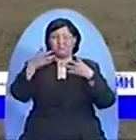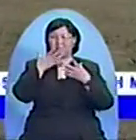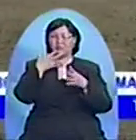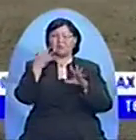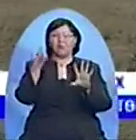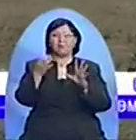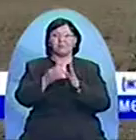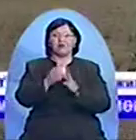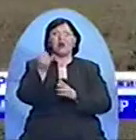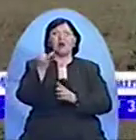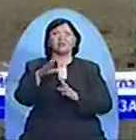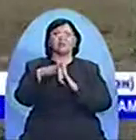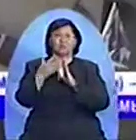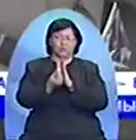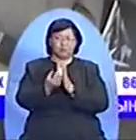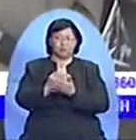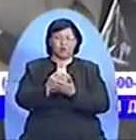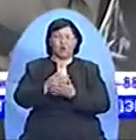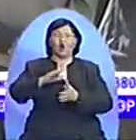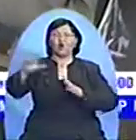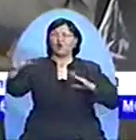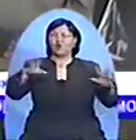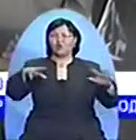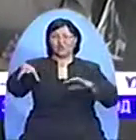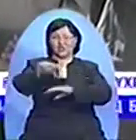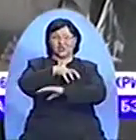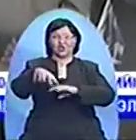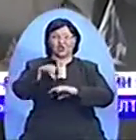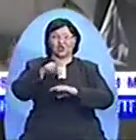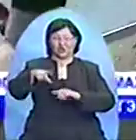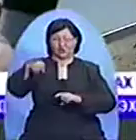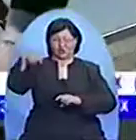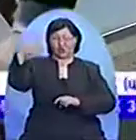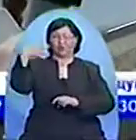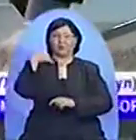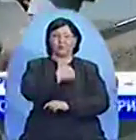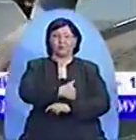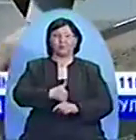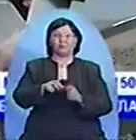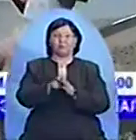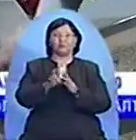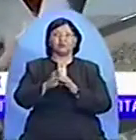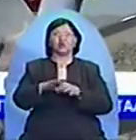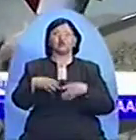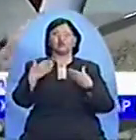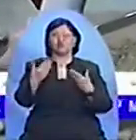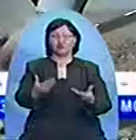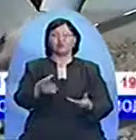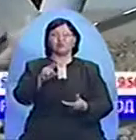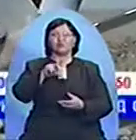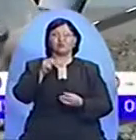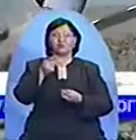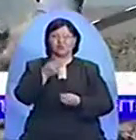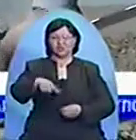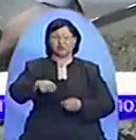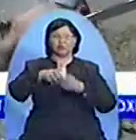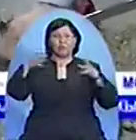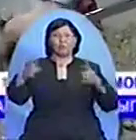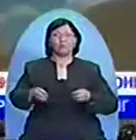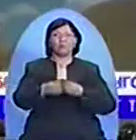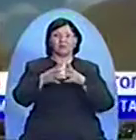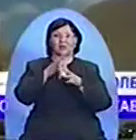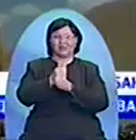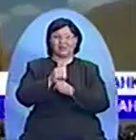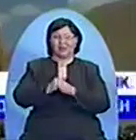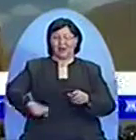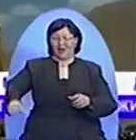шугамын төсөлд хэрэгцснээр хотын захын гэр хорооллын иргэд эрчим хүчинд холбогдох боломжтой болж байна. За эрчим хүчний энэхүү томоохон бүтээн байгуулалтын ажилд